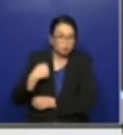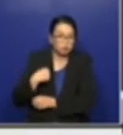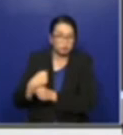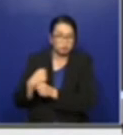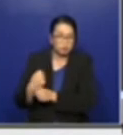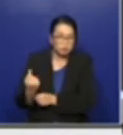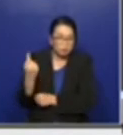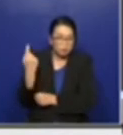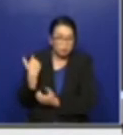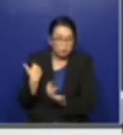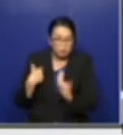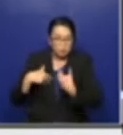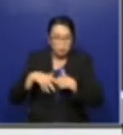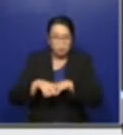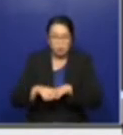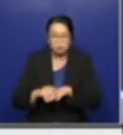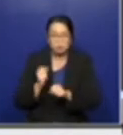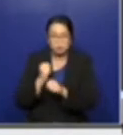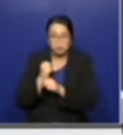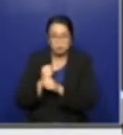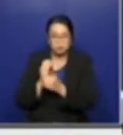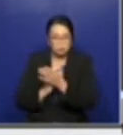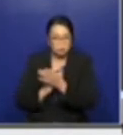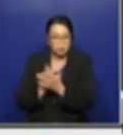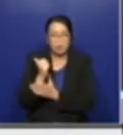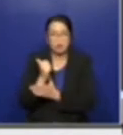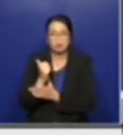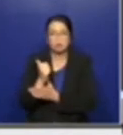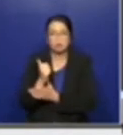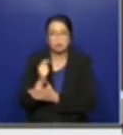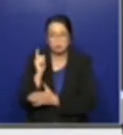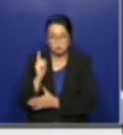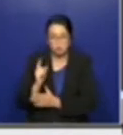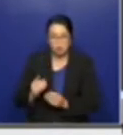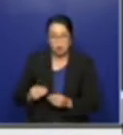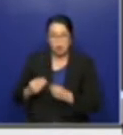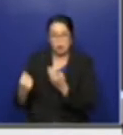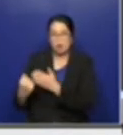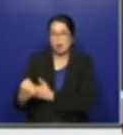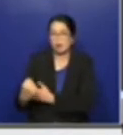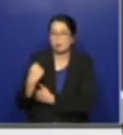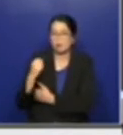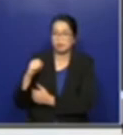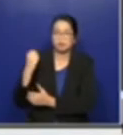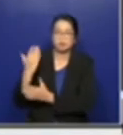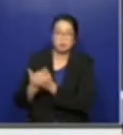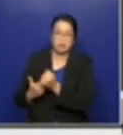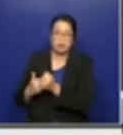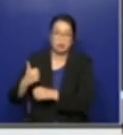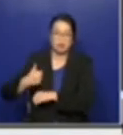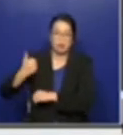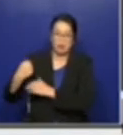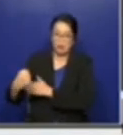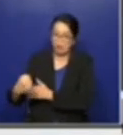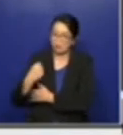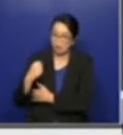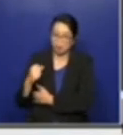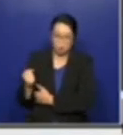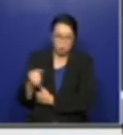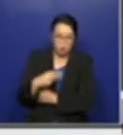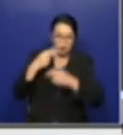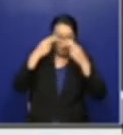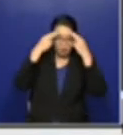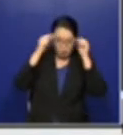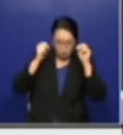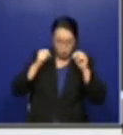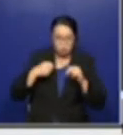ร็จมีทางเดียวครับท่านประธานครับจะต้องให้อำนาจสภาพัฒน์เหนือกว่านายกรัฐมนตรีจึงจะ